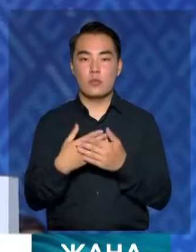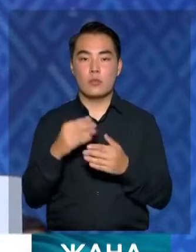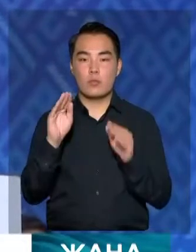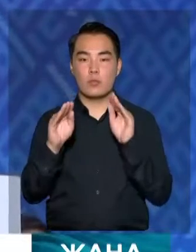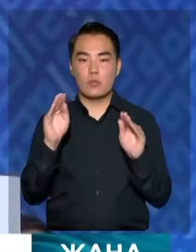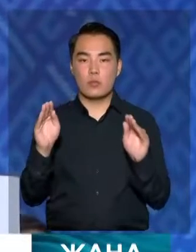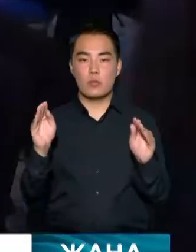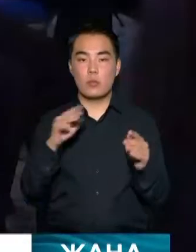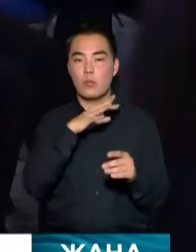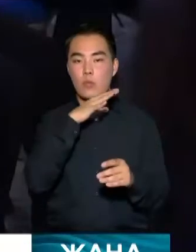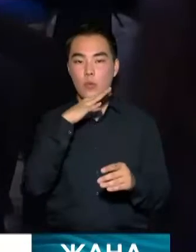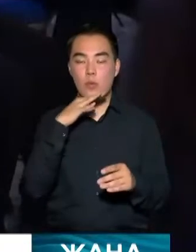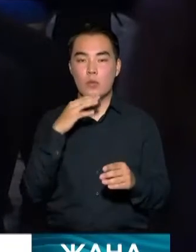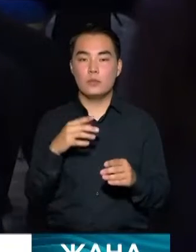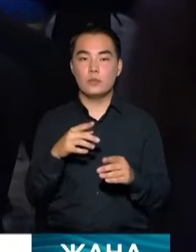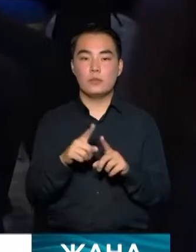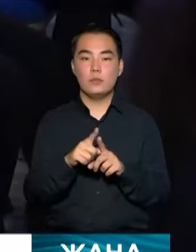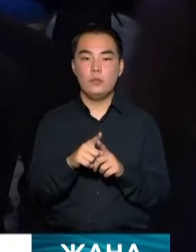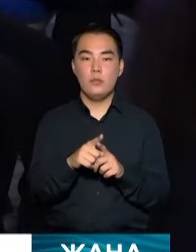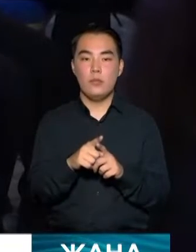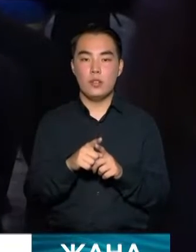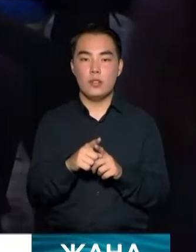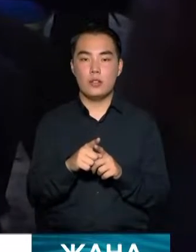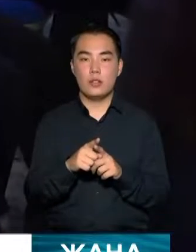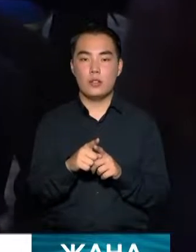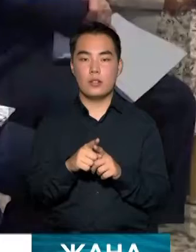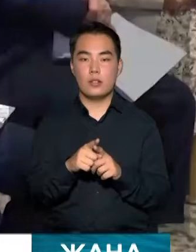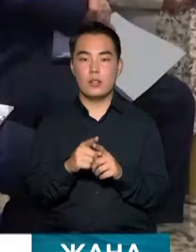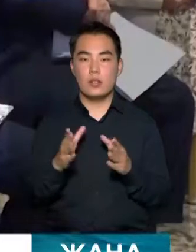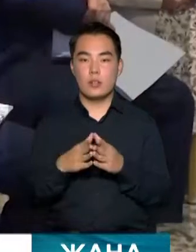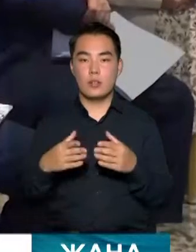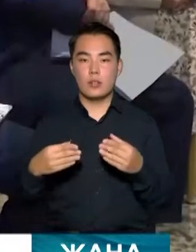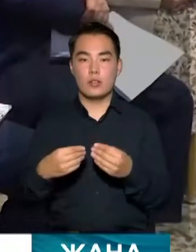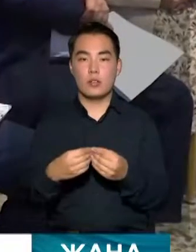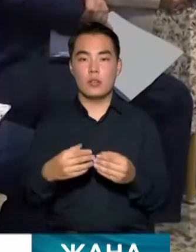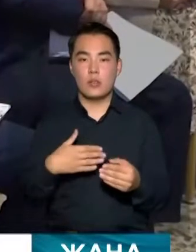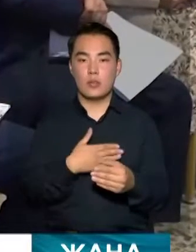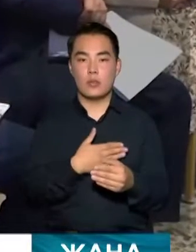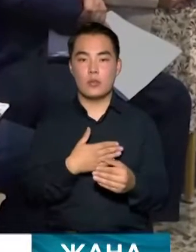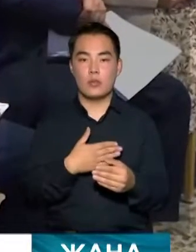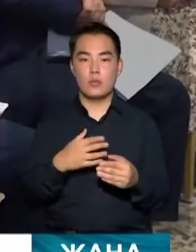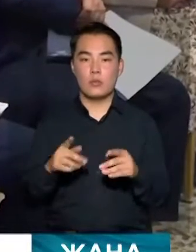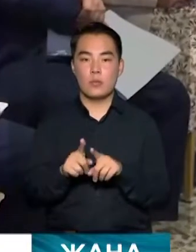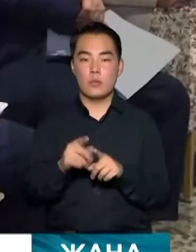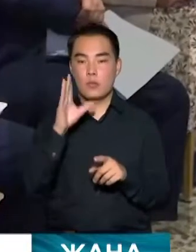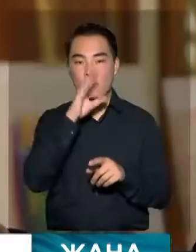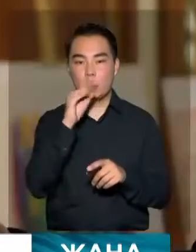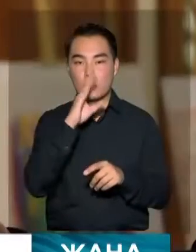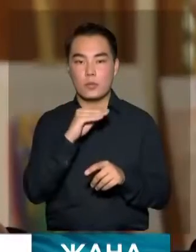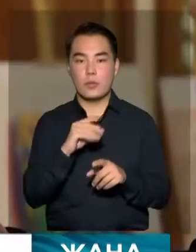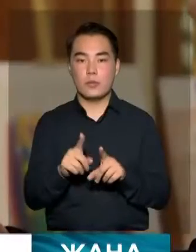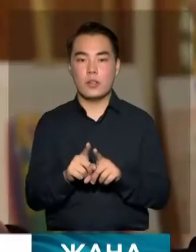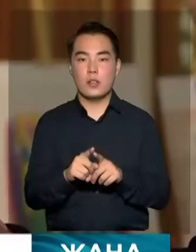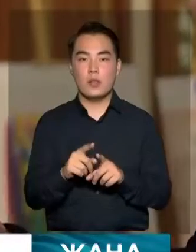зерттеу саласындағы көптеген кемшіліктерді жоюға және халықаралық қарым-қатынасты нығайтуға мүмкіндік береді дейді.